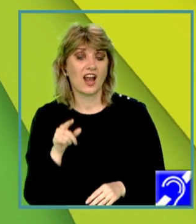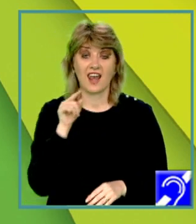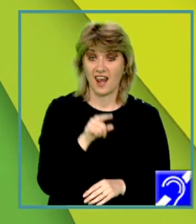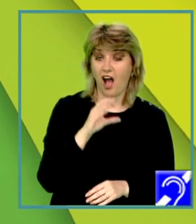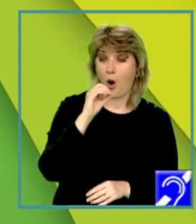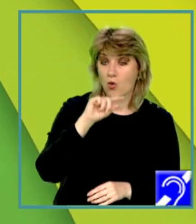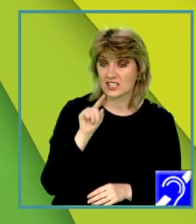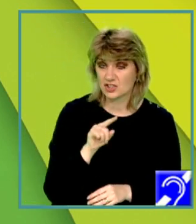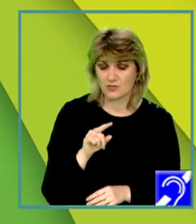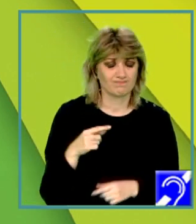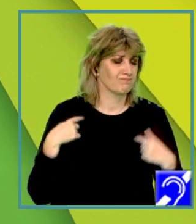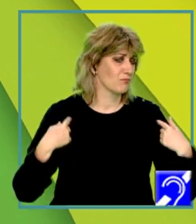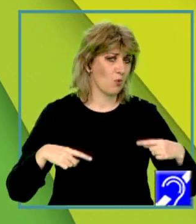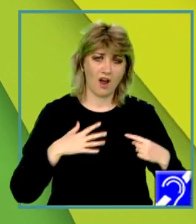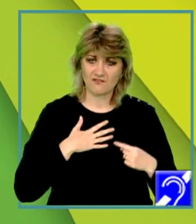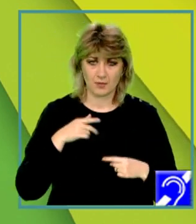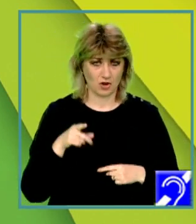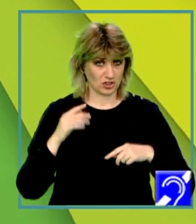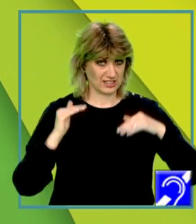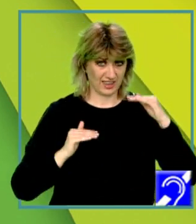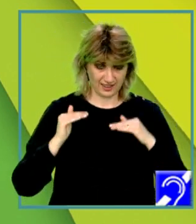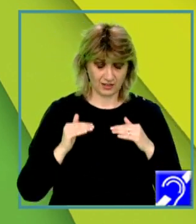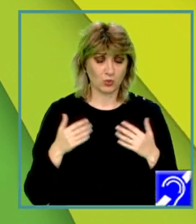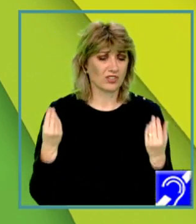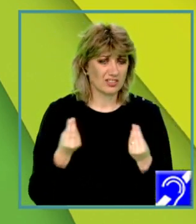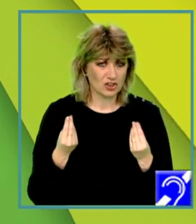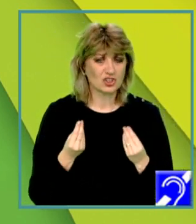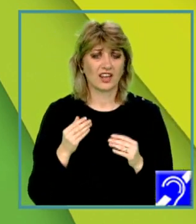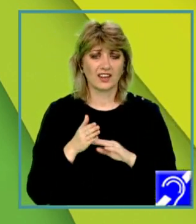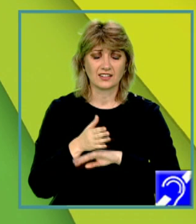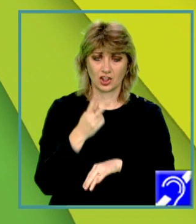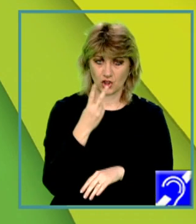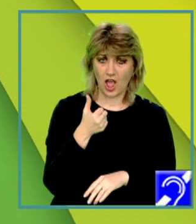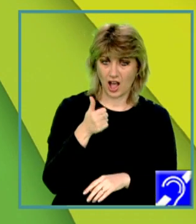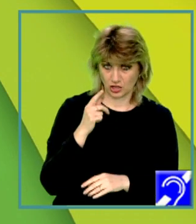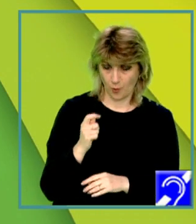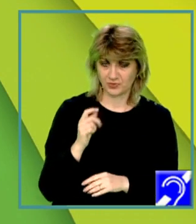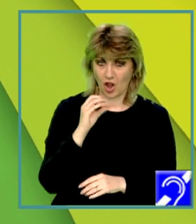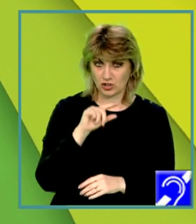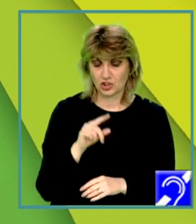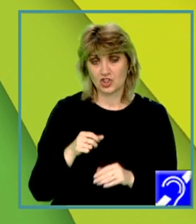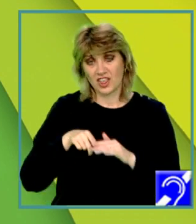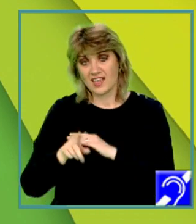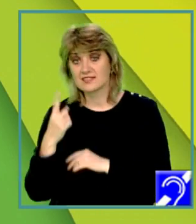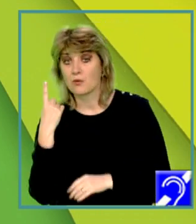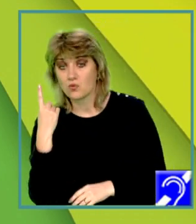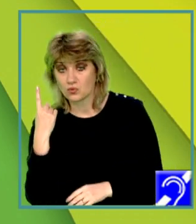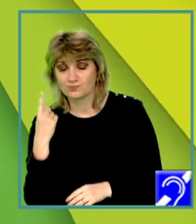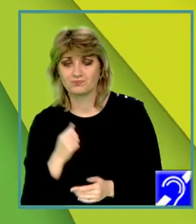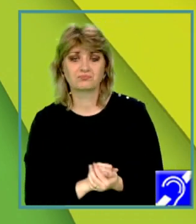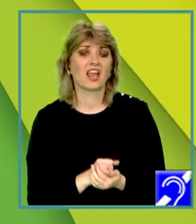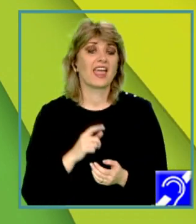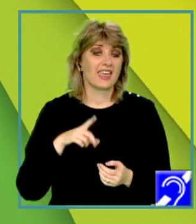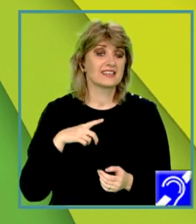oxigenului nu avem acest echilibru deoarece intră cautam de oxigen și este unul singur este